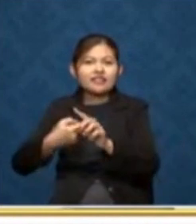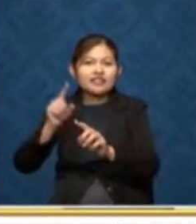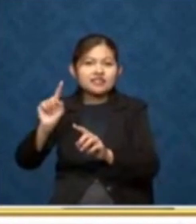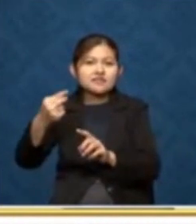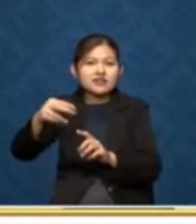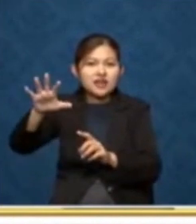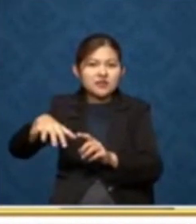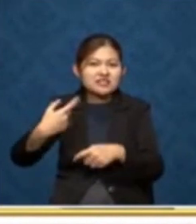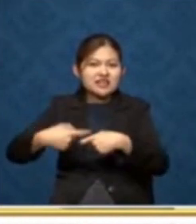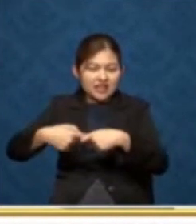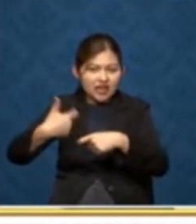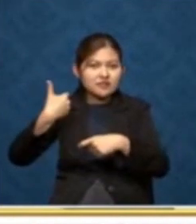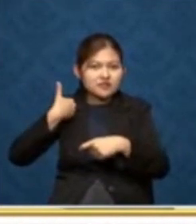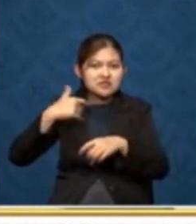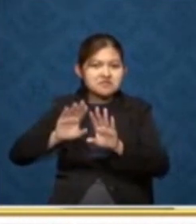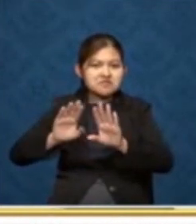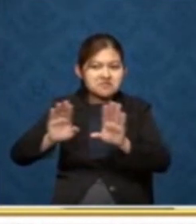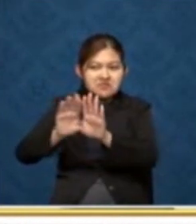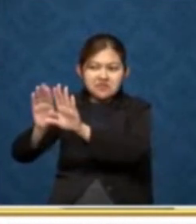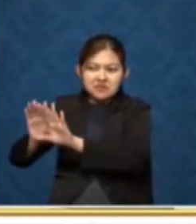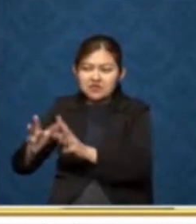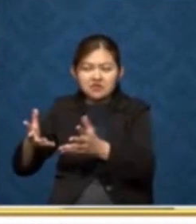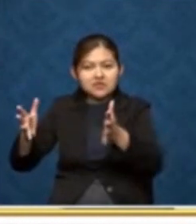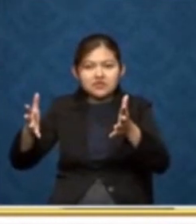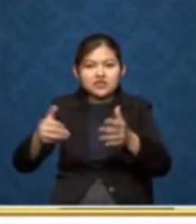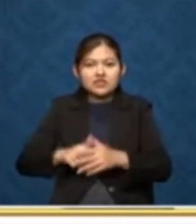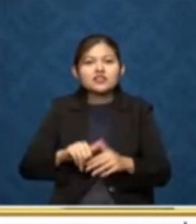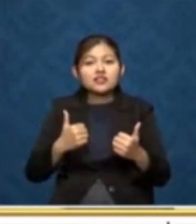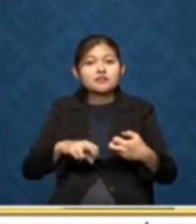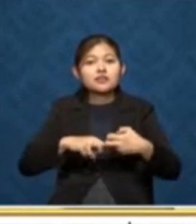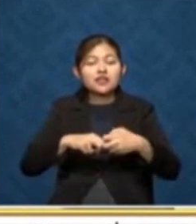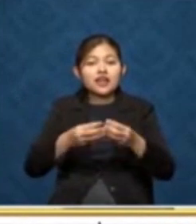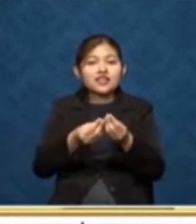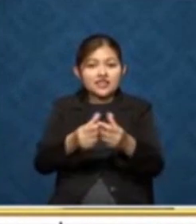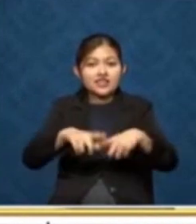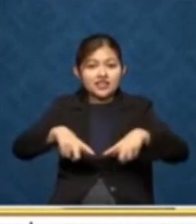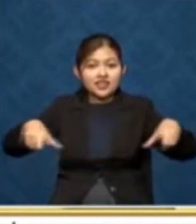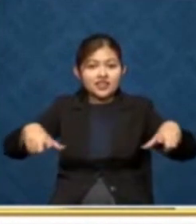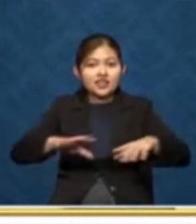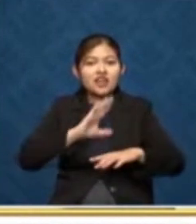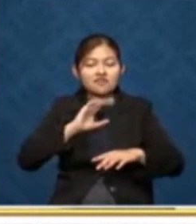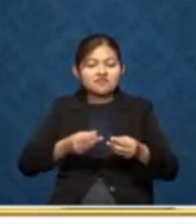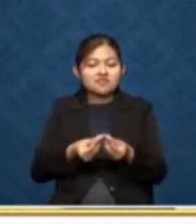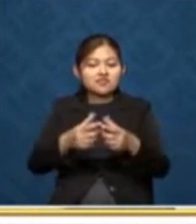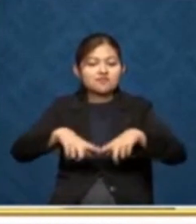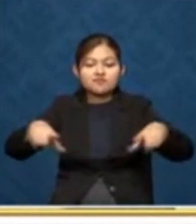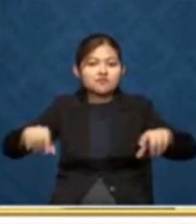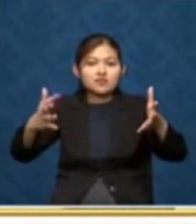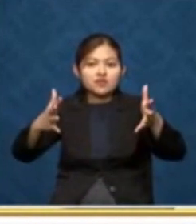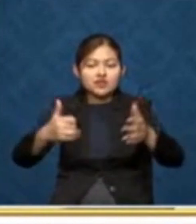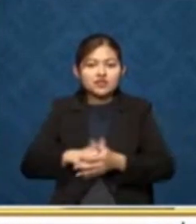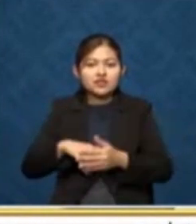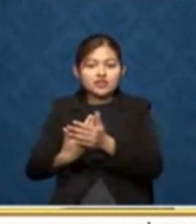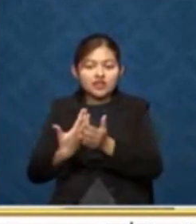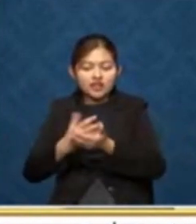นี่คือปัญหาที่หนึ่งคือปัญหาที่ดินเมื่อไม่มีที่ดินไม่มีต้นทุนในการประกอบอาชีพ